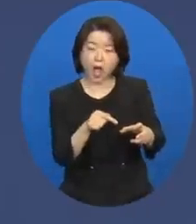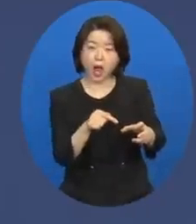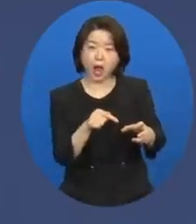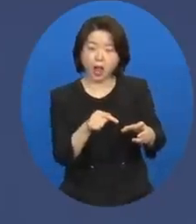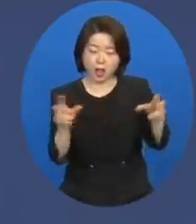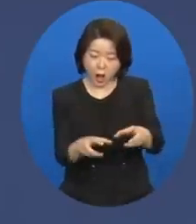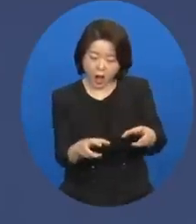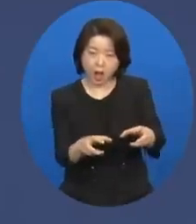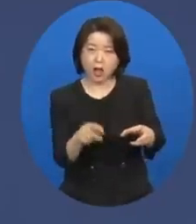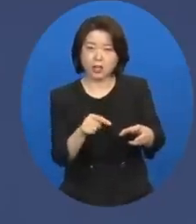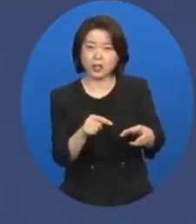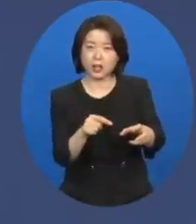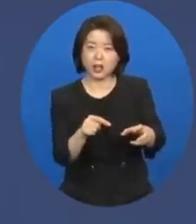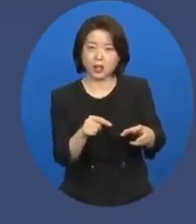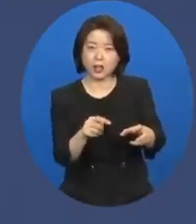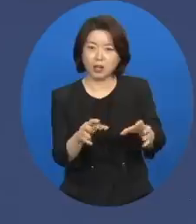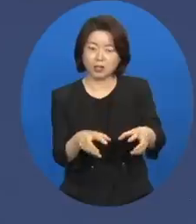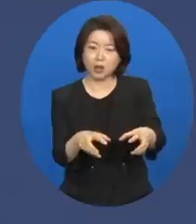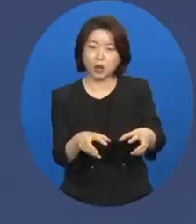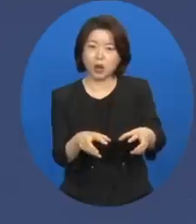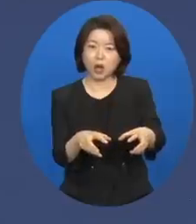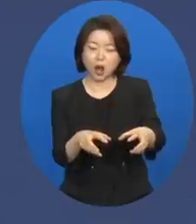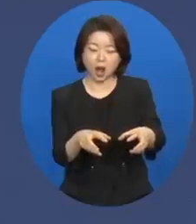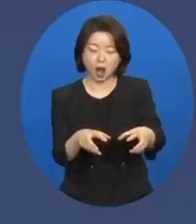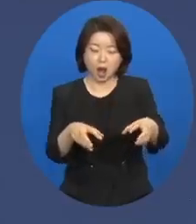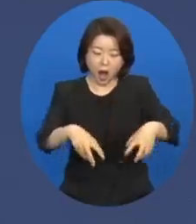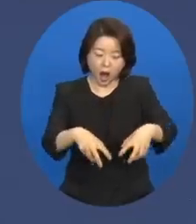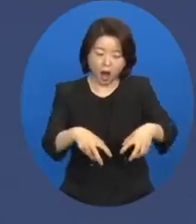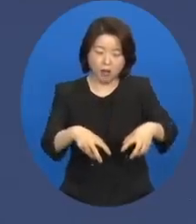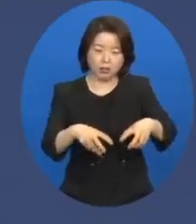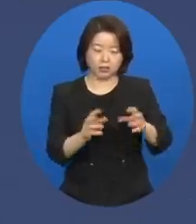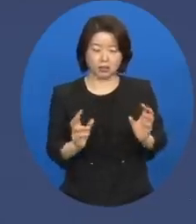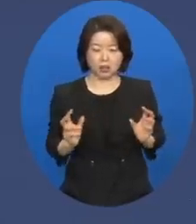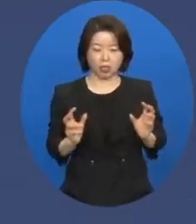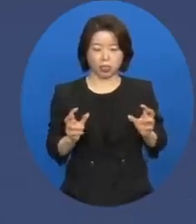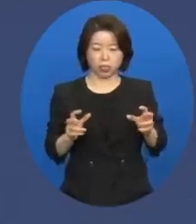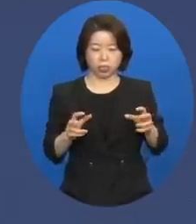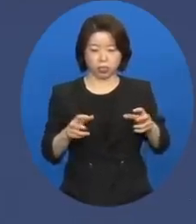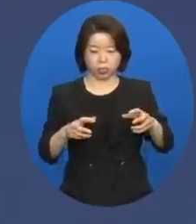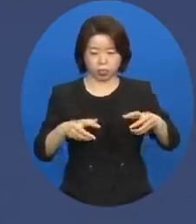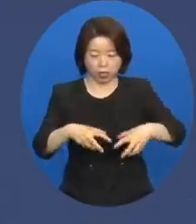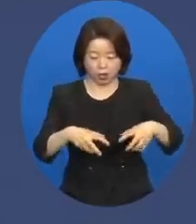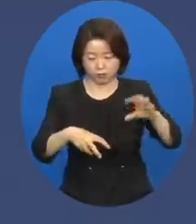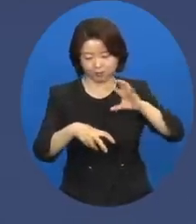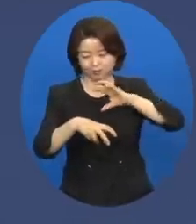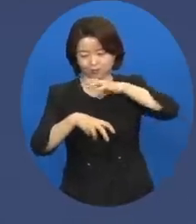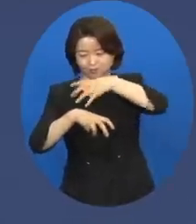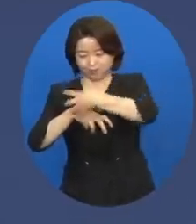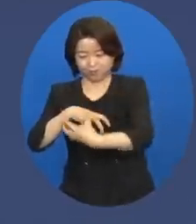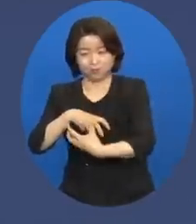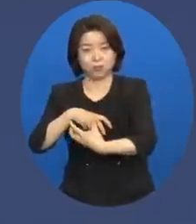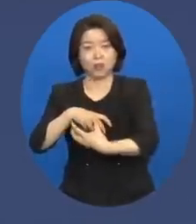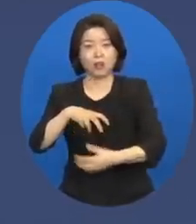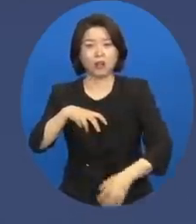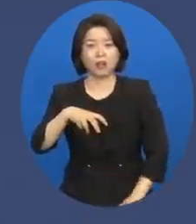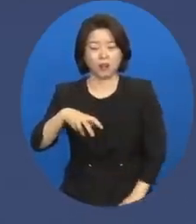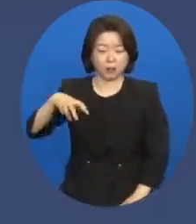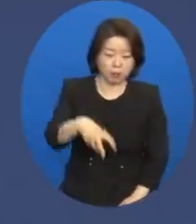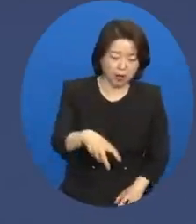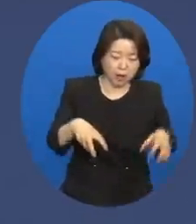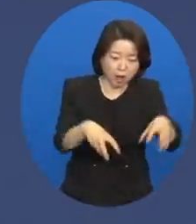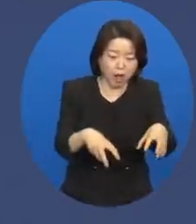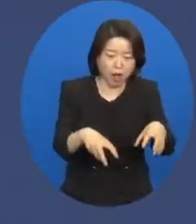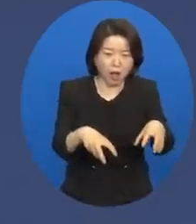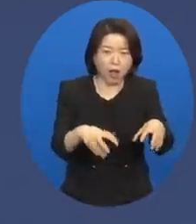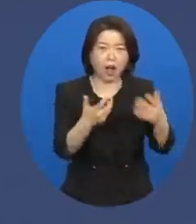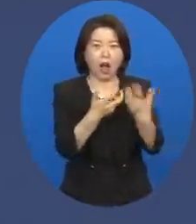이렇게 붙잡았던 게 점점 얼음 속에 점점 더 발톱이 깊이 박힌 거예요. 박히면서 그렇게 같이